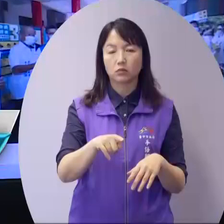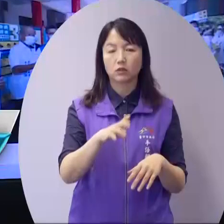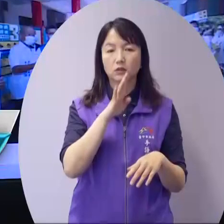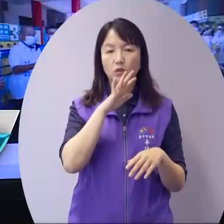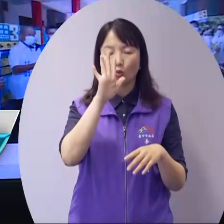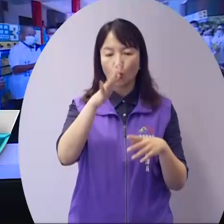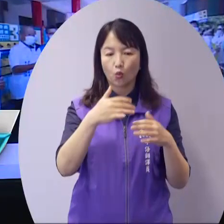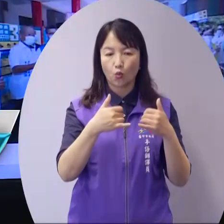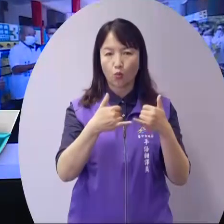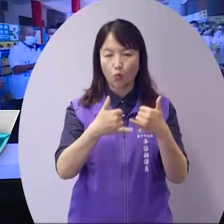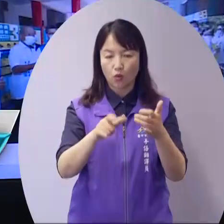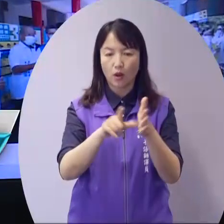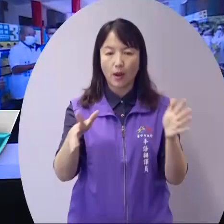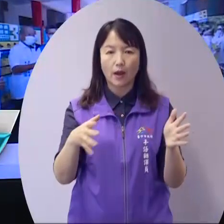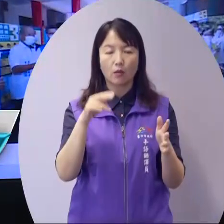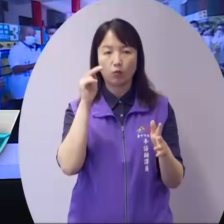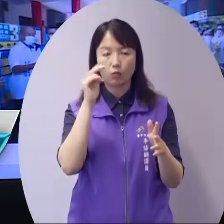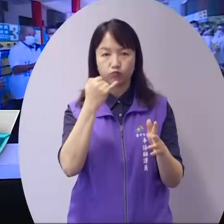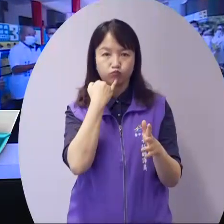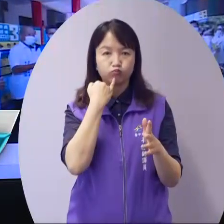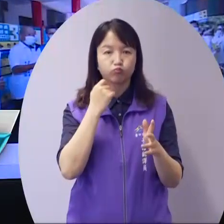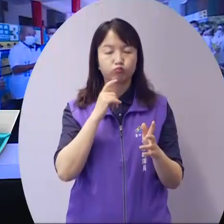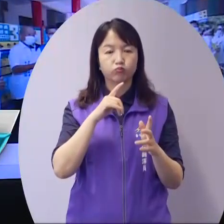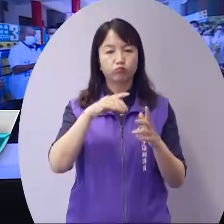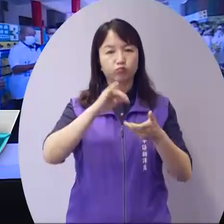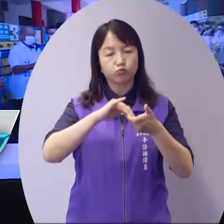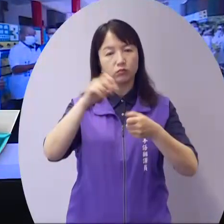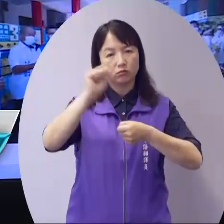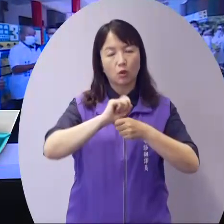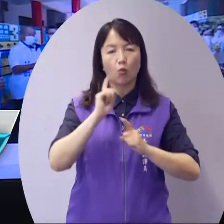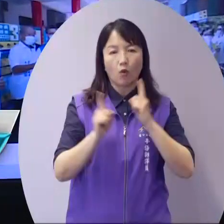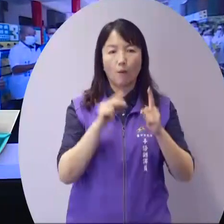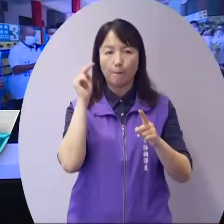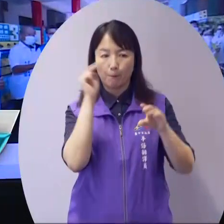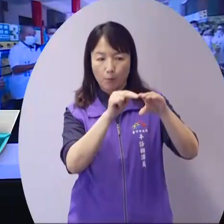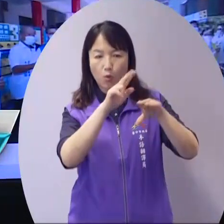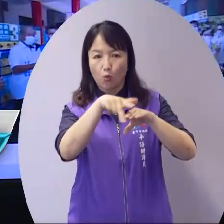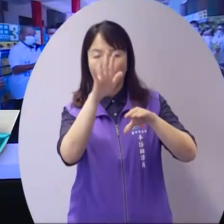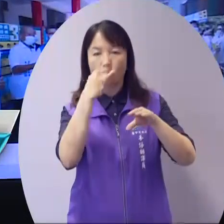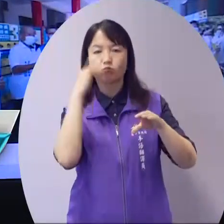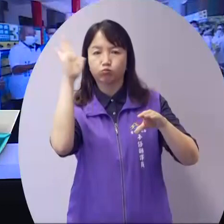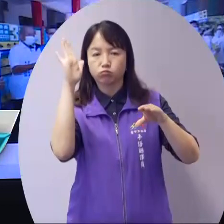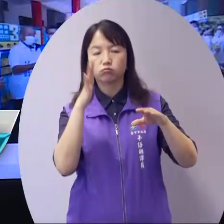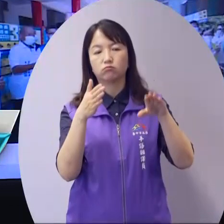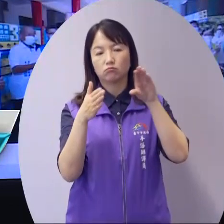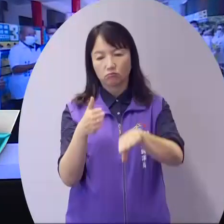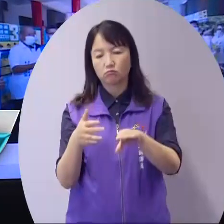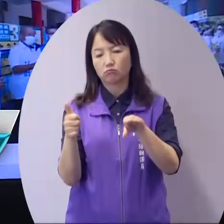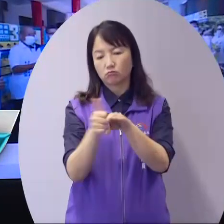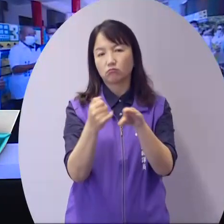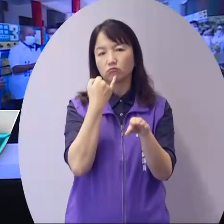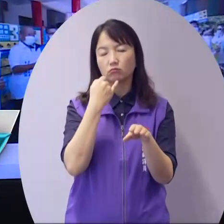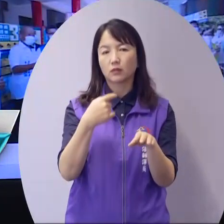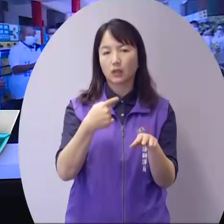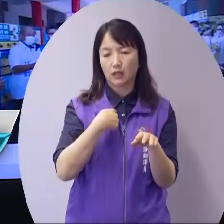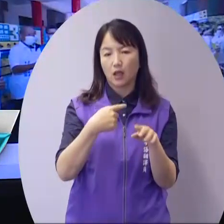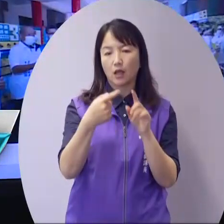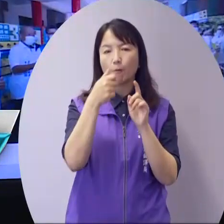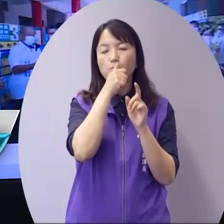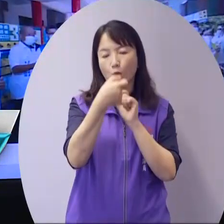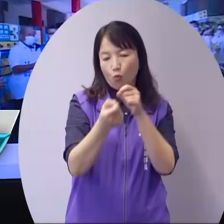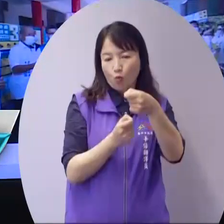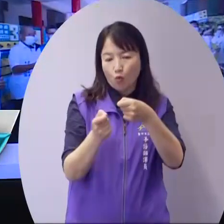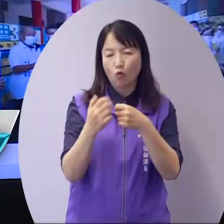部分路段还有这个随招随停的弹性服务，所以它有比较高的这个集门式，就是到家附近的这个服务方